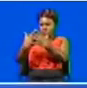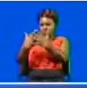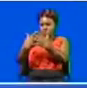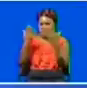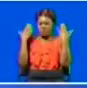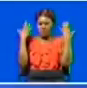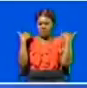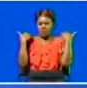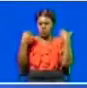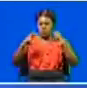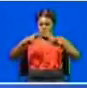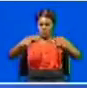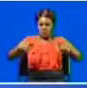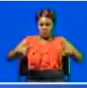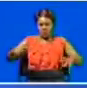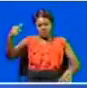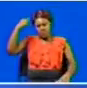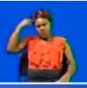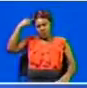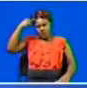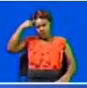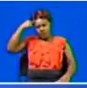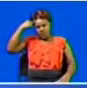la Meru na atafanyiwa uchunguzi kwa